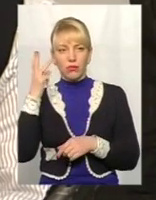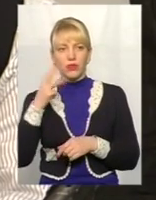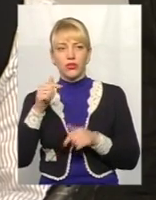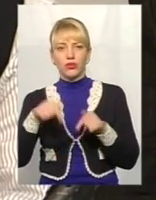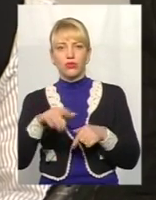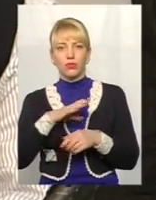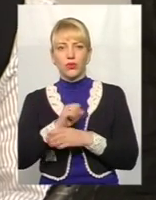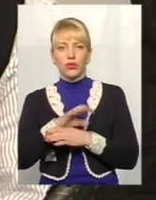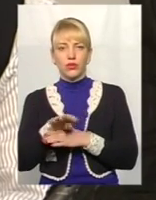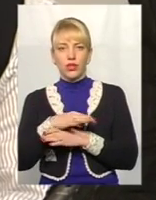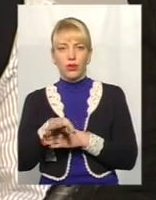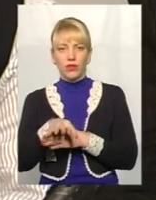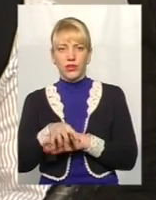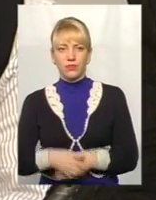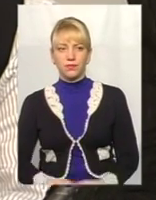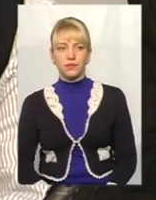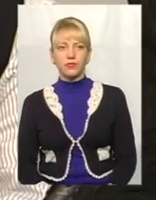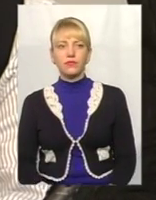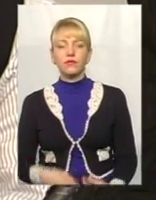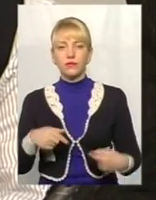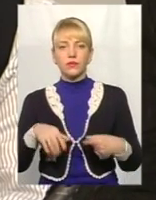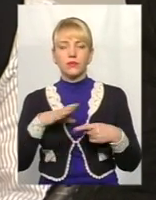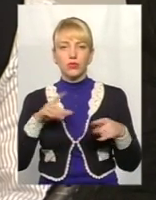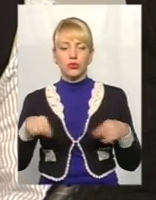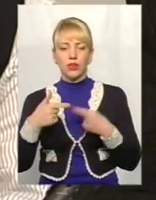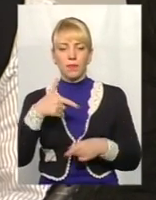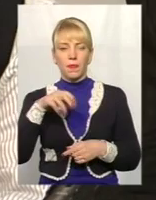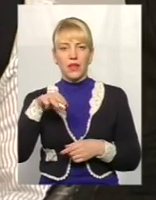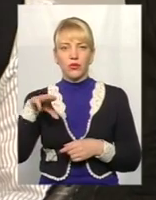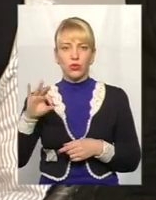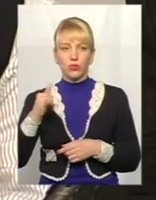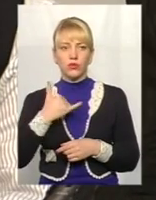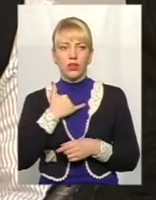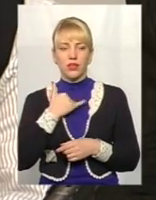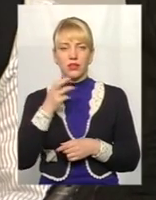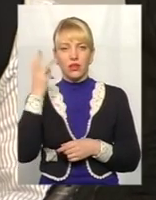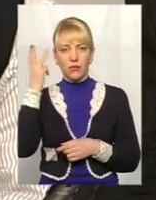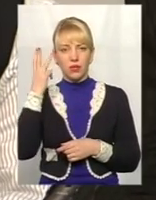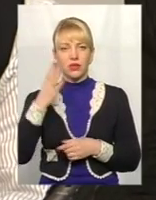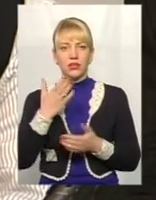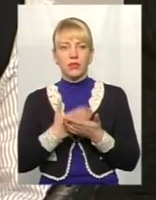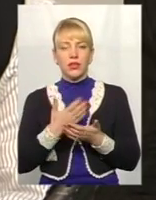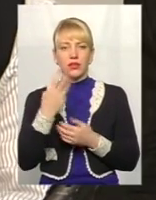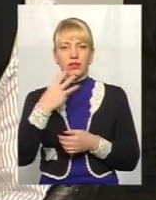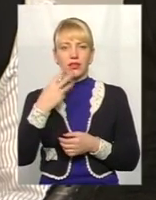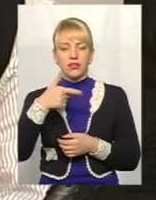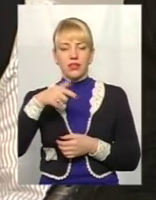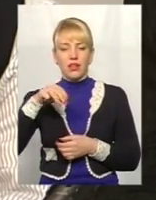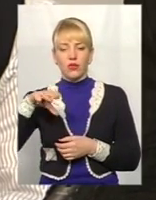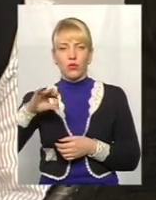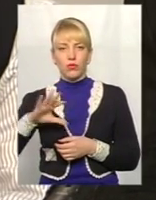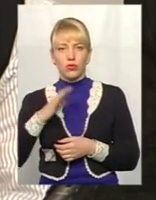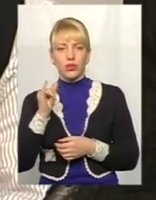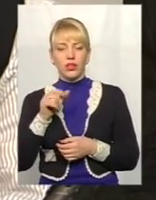тут розстрілювали. Були створені гетто. У нас на Хмельниччині близько 30 гетто, і